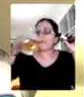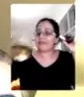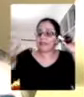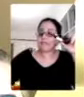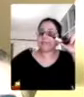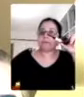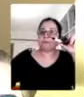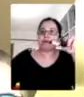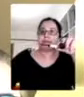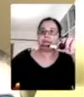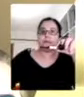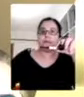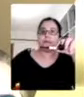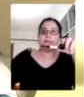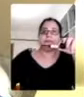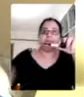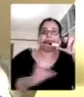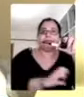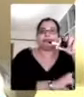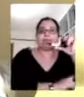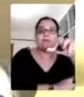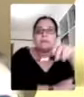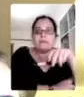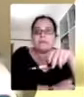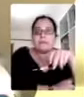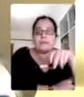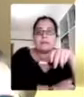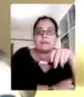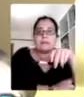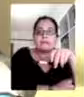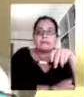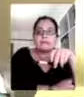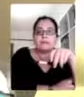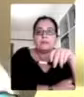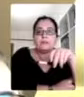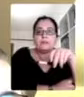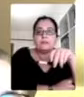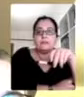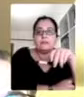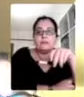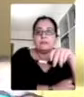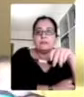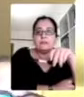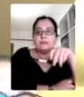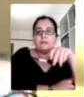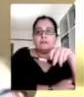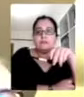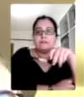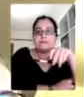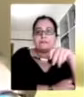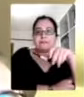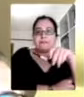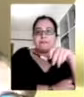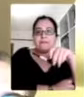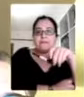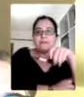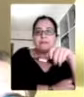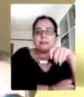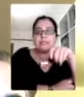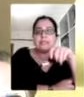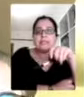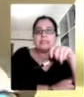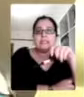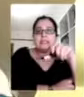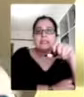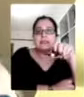makasla keserdi. Kavanozlara doldururken aralara elma kabukları falan koyardı ama yani bana pek mantıklı gelmiyor